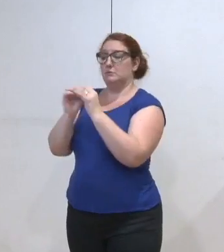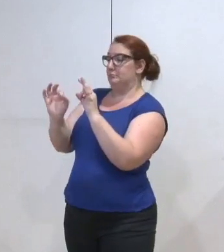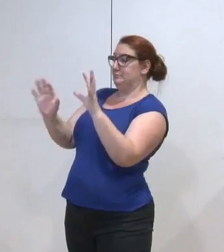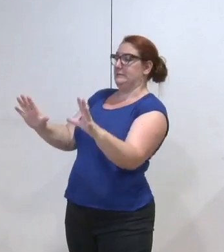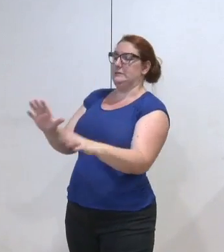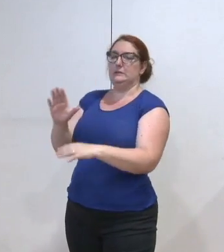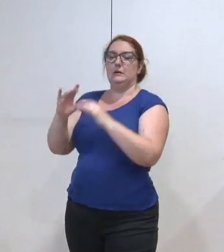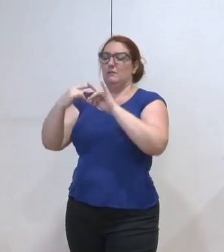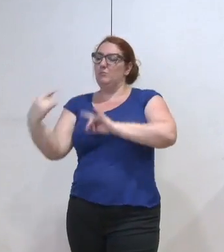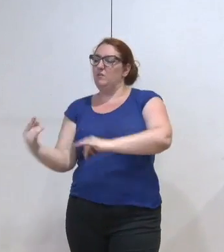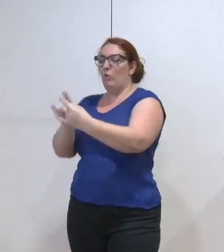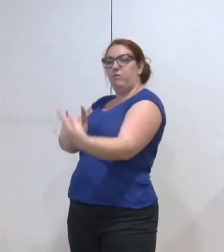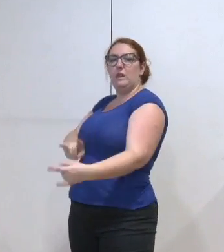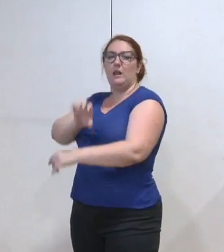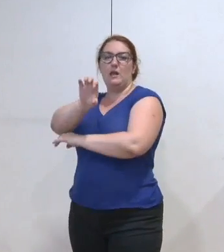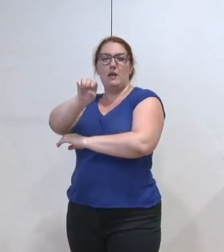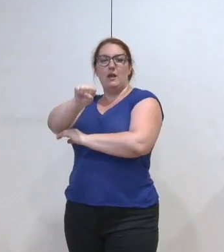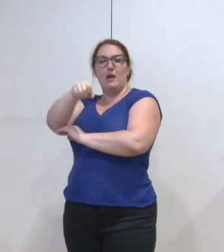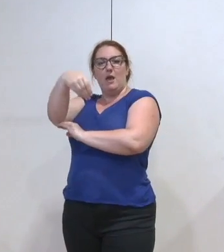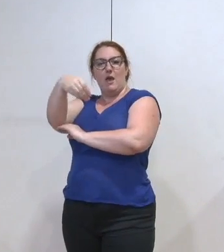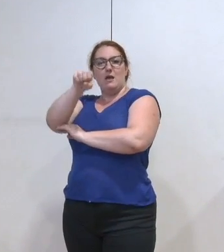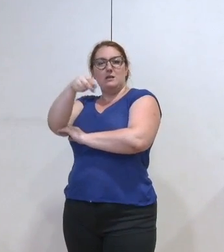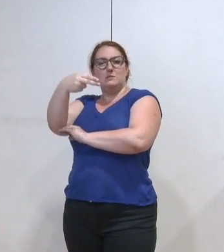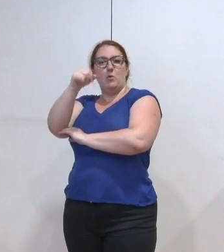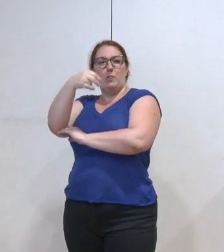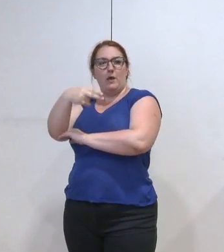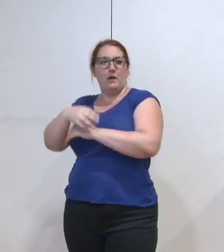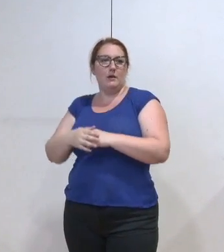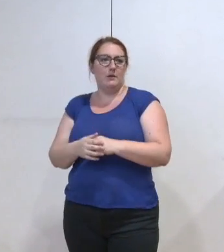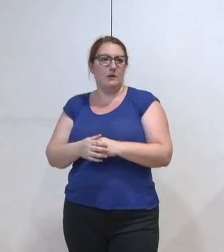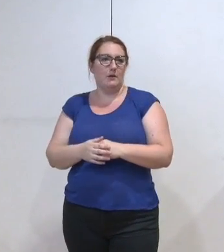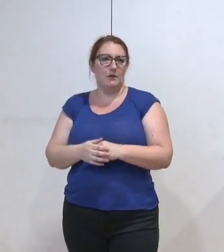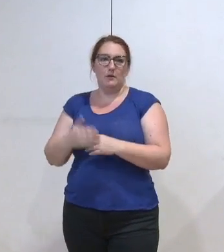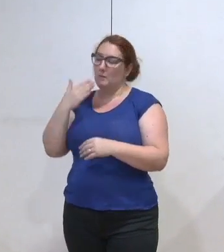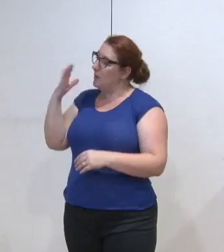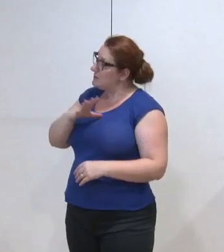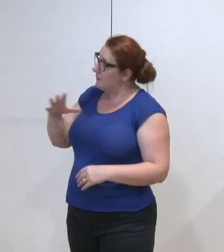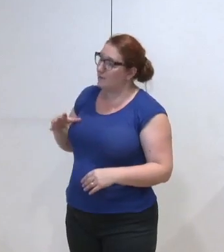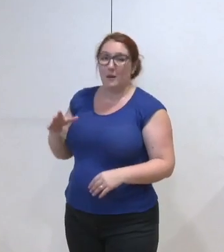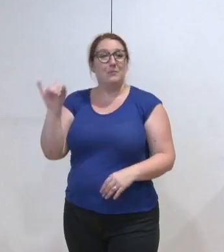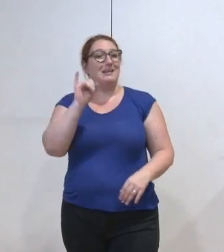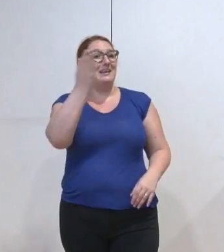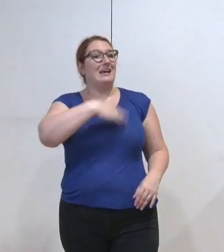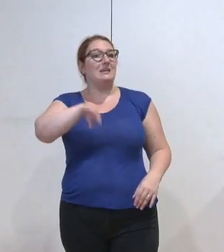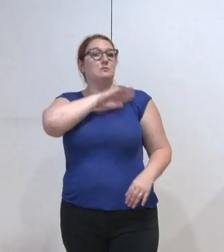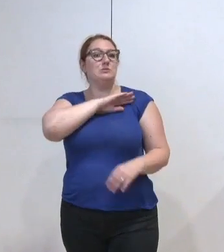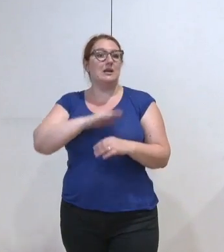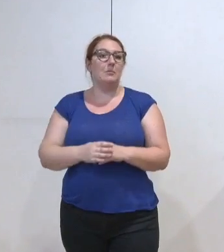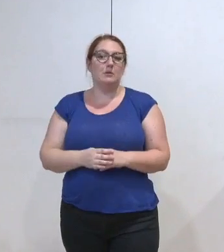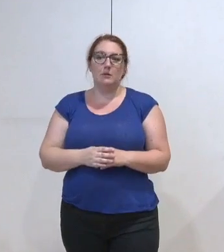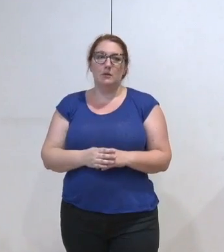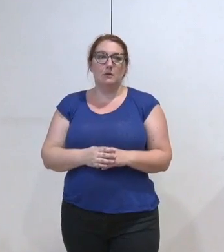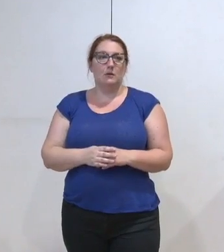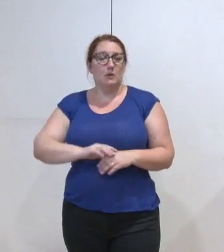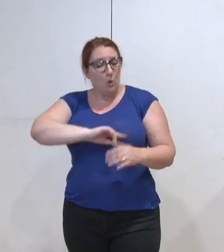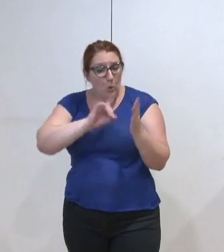pourquoi n'y avait-il pas ce genre de problème il y a une dizaine d'années et qui en est responsable on est en droit légitimement